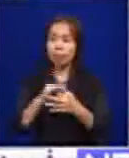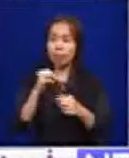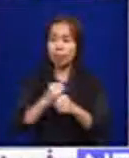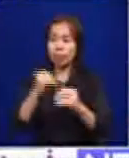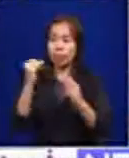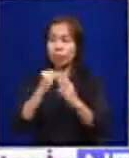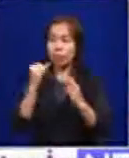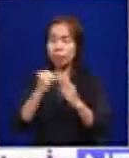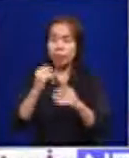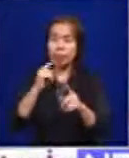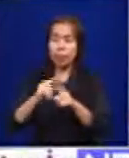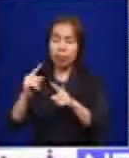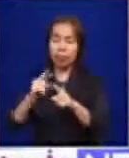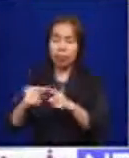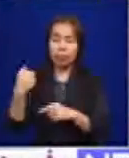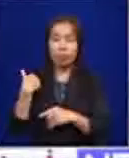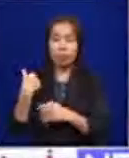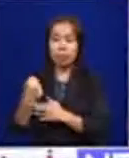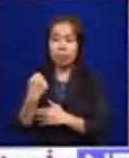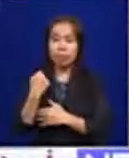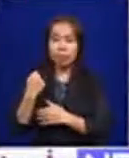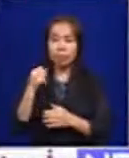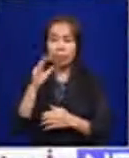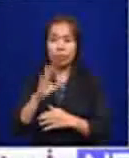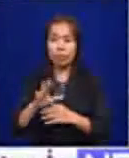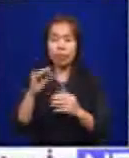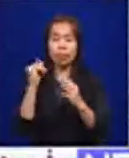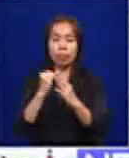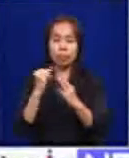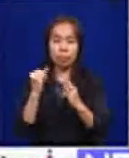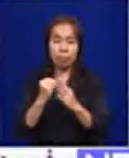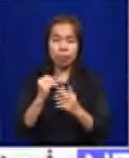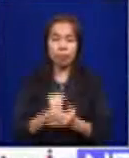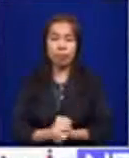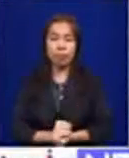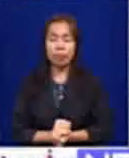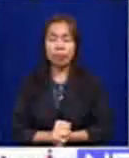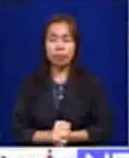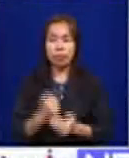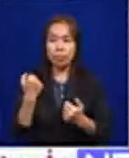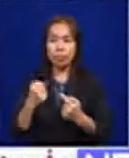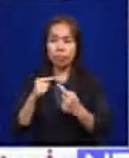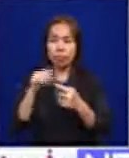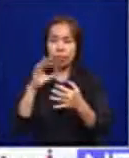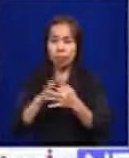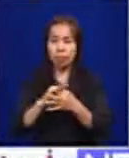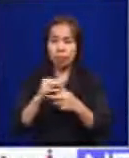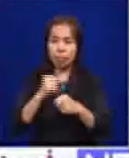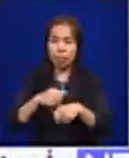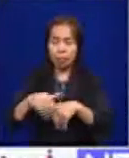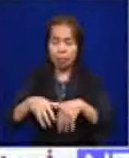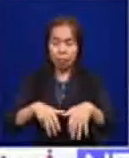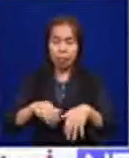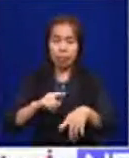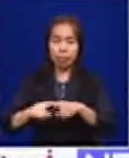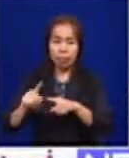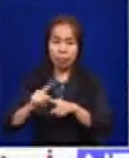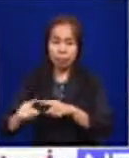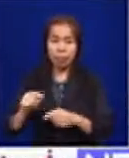หวัดและกระจายอำนาจให้กองทุนทั้ง76จังหวัดมีความเท่าเทียมกันเพื่อสามารถช่วยเหลือประชาชนให้ได้มากที่สุดค่ะ